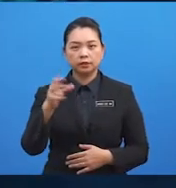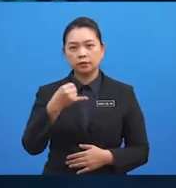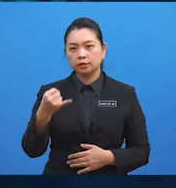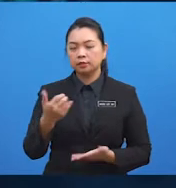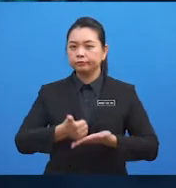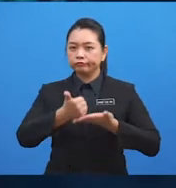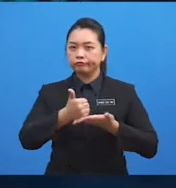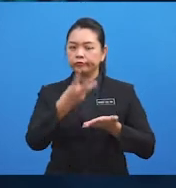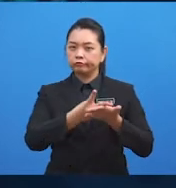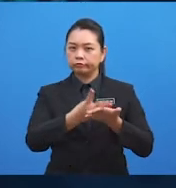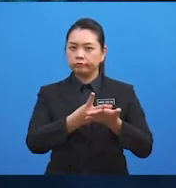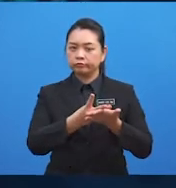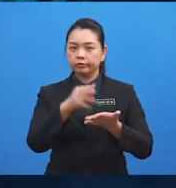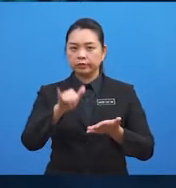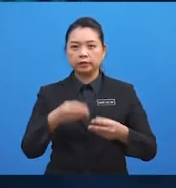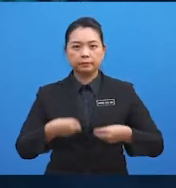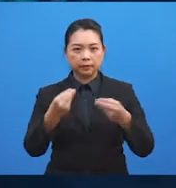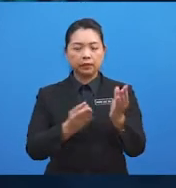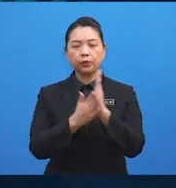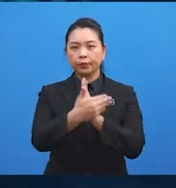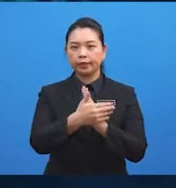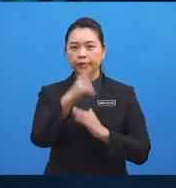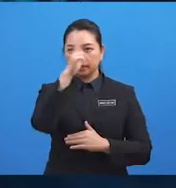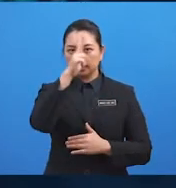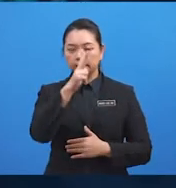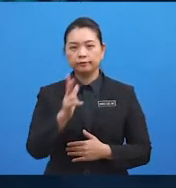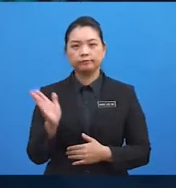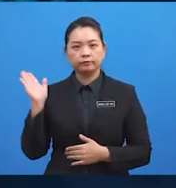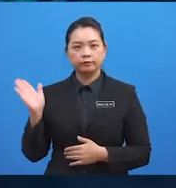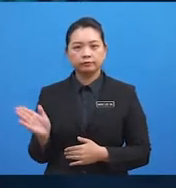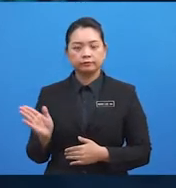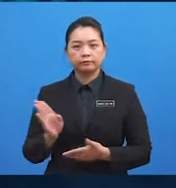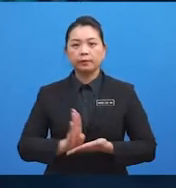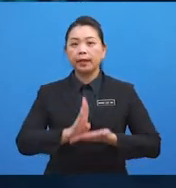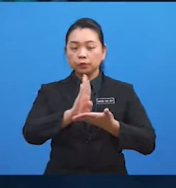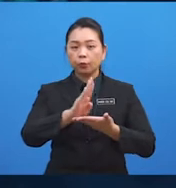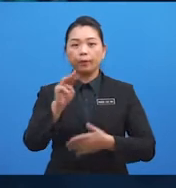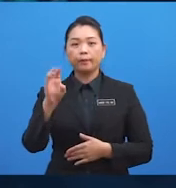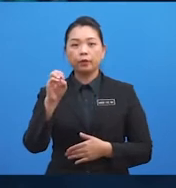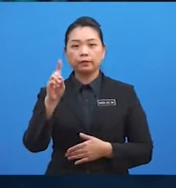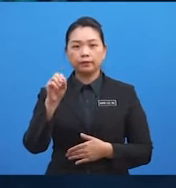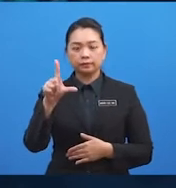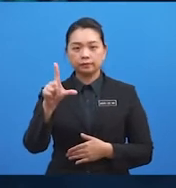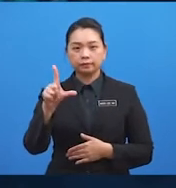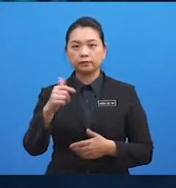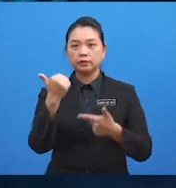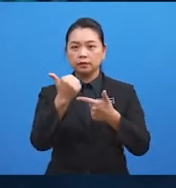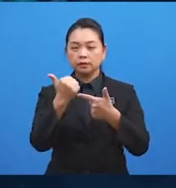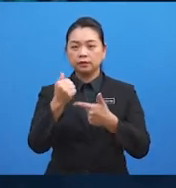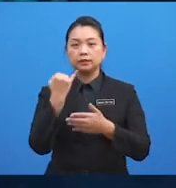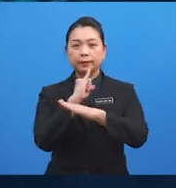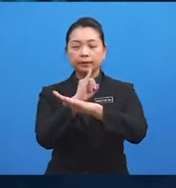kemudahan kewangan yang disediakan oleh kerajaan ialah bantuan modal,